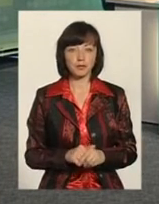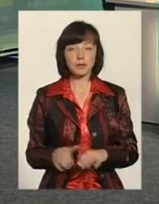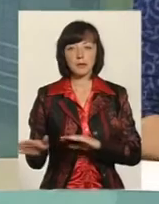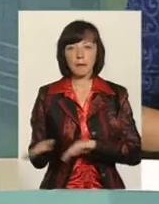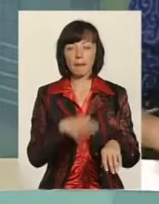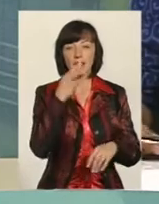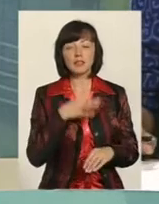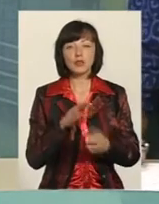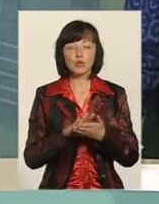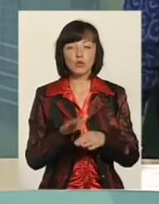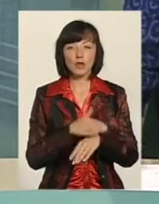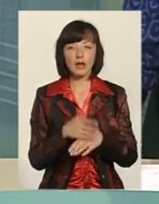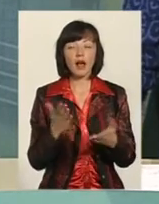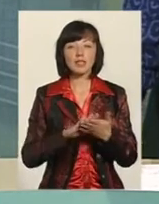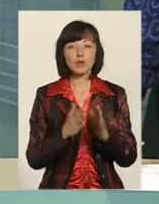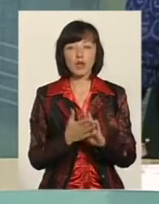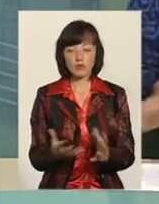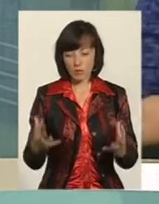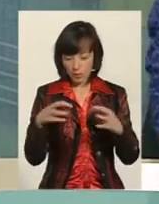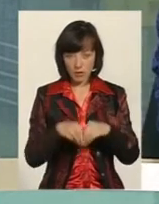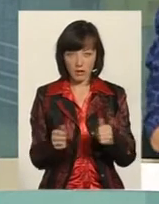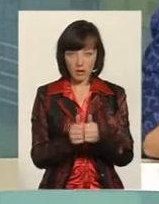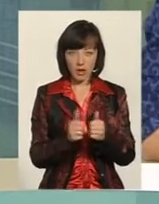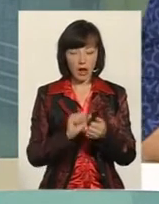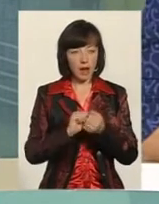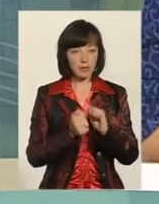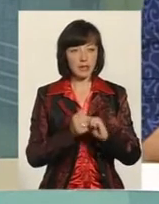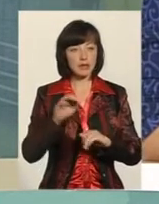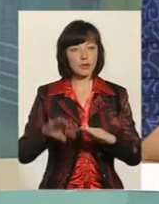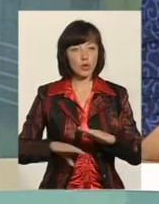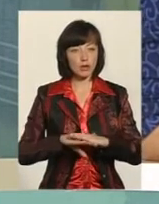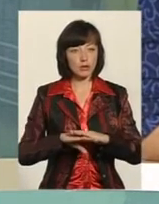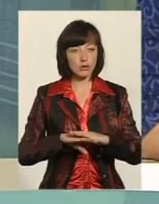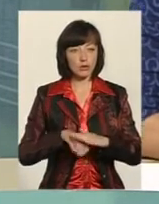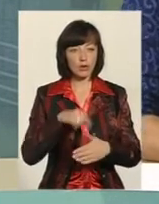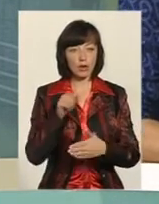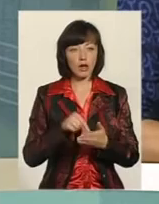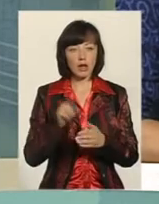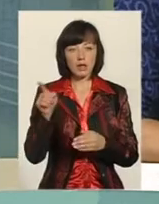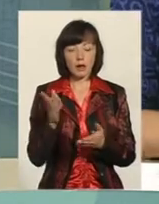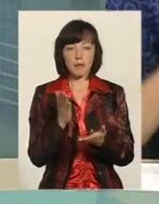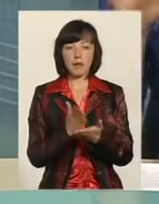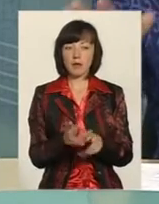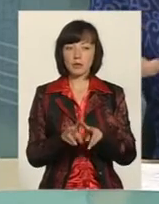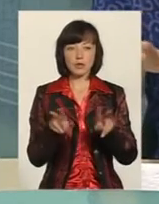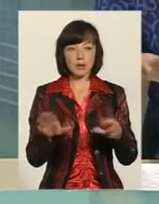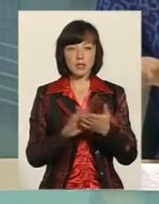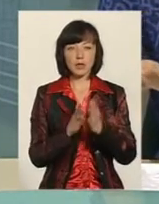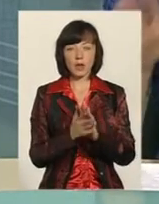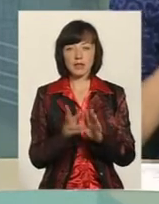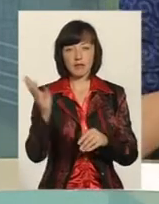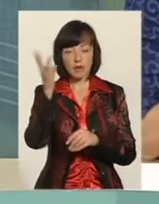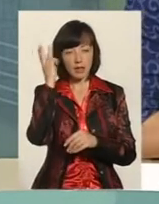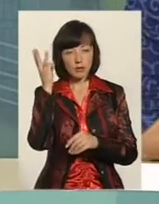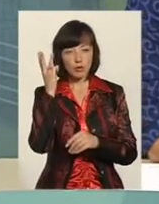яка ситуація щодо об'єднання довкола Кам'янця-Подільського? Там маємо ту саму ситуацію, як і в Хмельницькому,